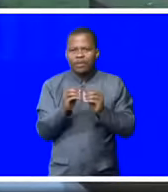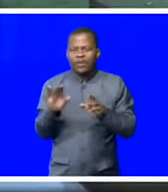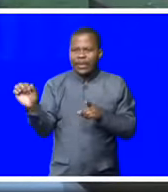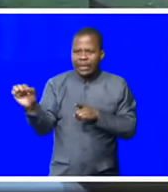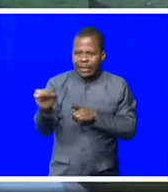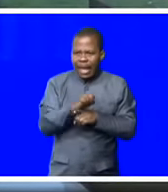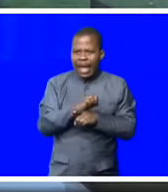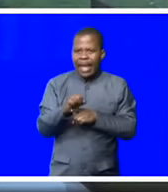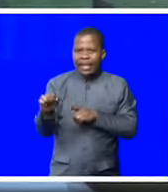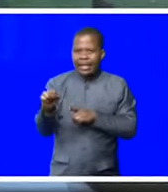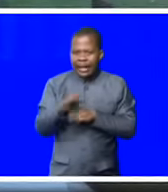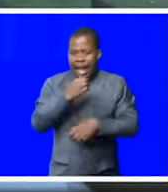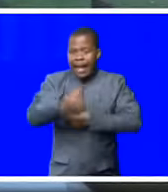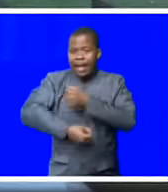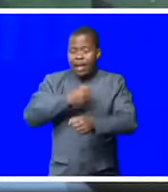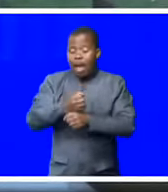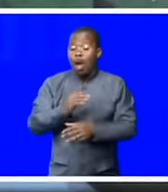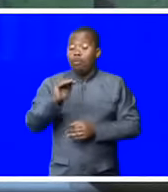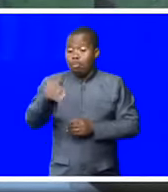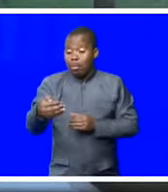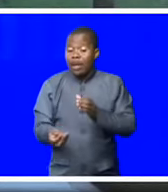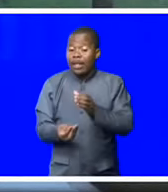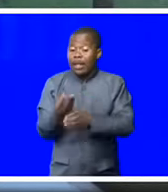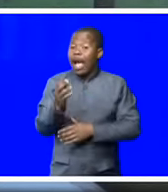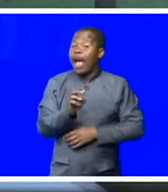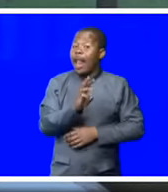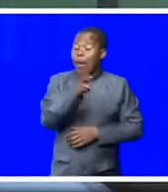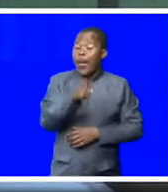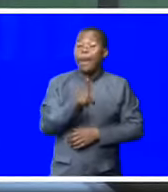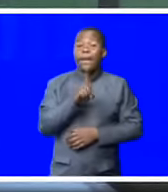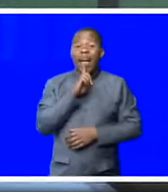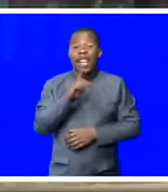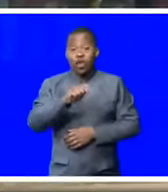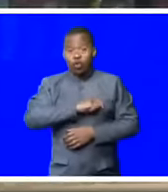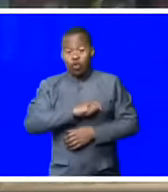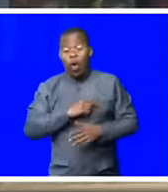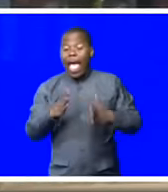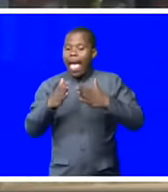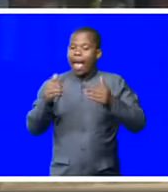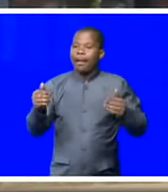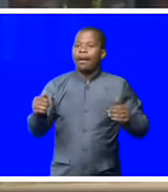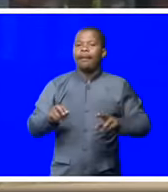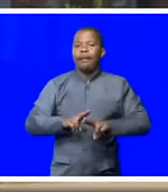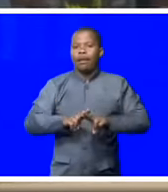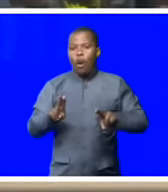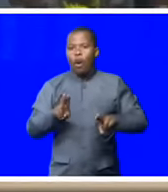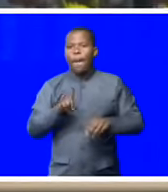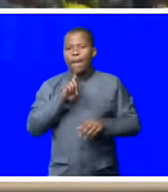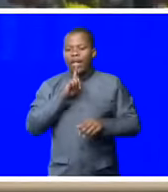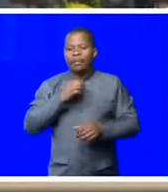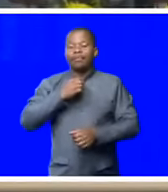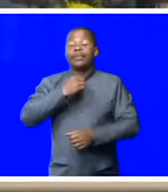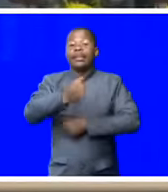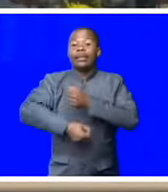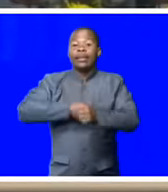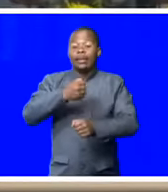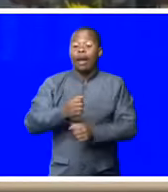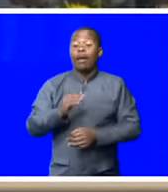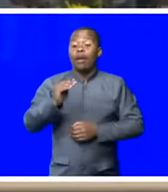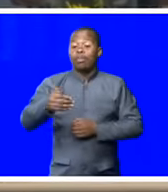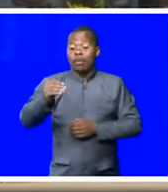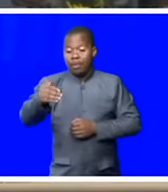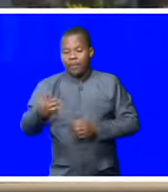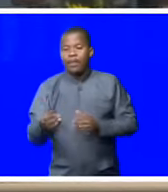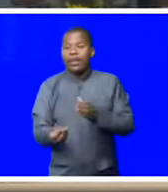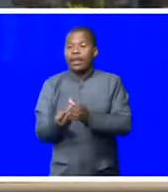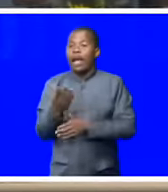eminyakeni lodako noko lobo angeke kusendeka kodwa sekuchutshelwe eminyakeni losembili.